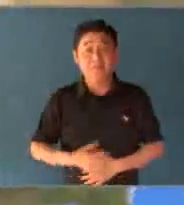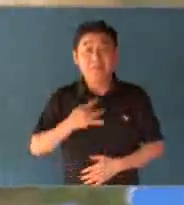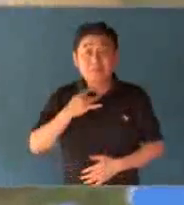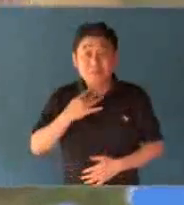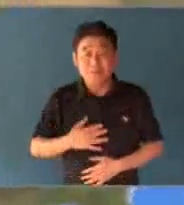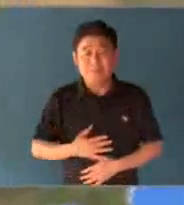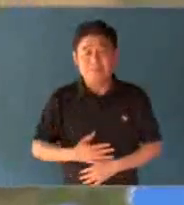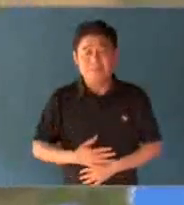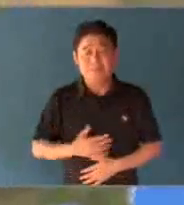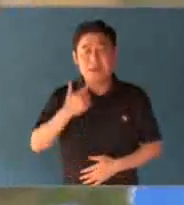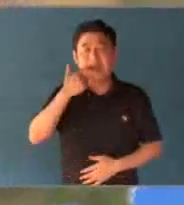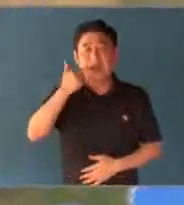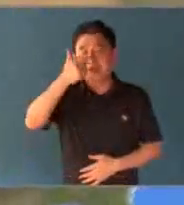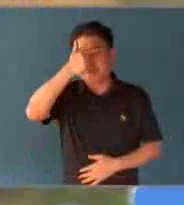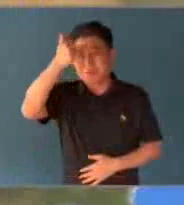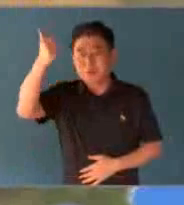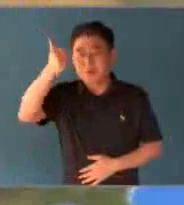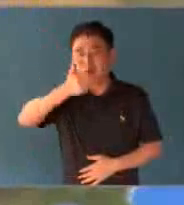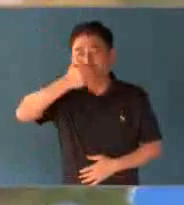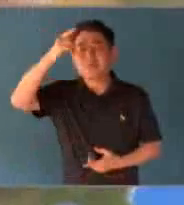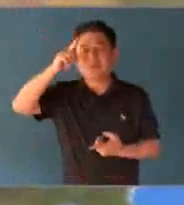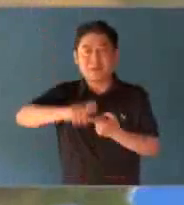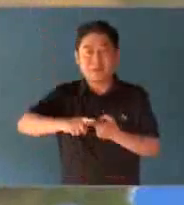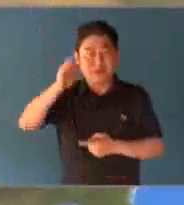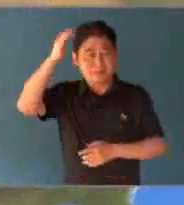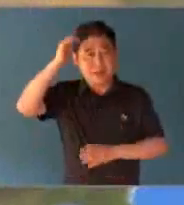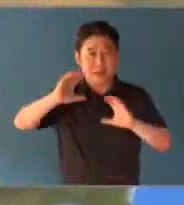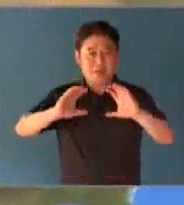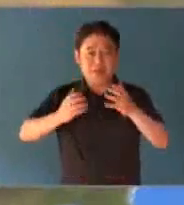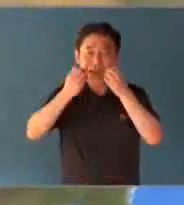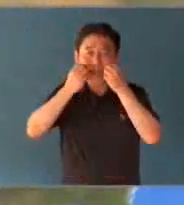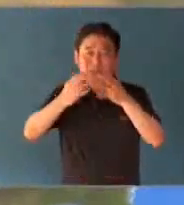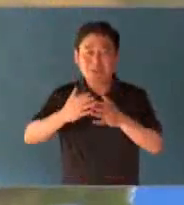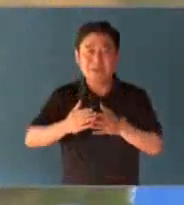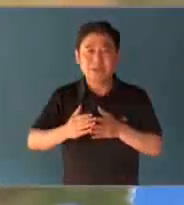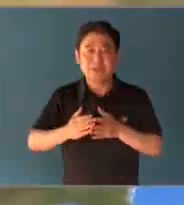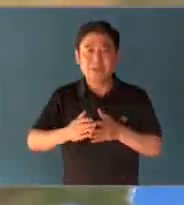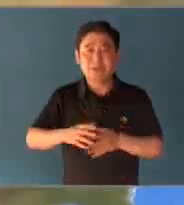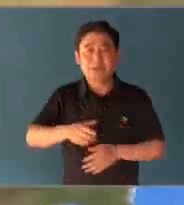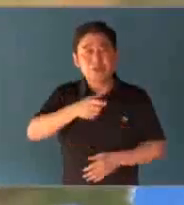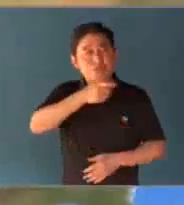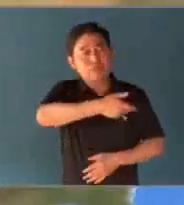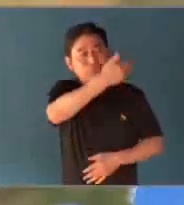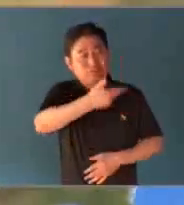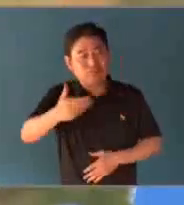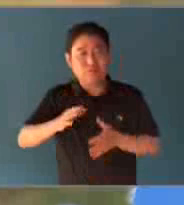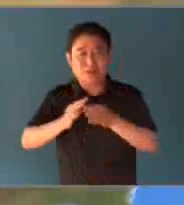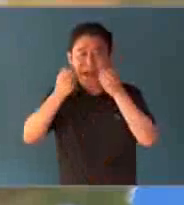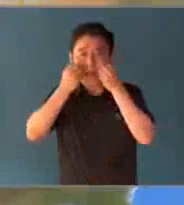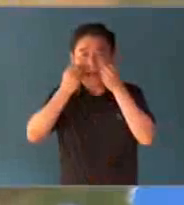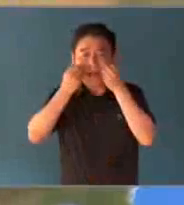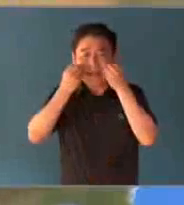다만 아버님이 꿈꾸신 대로 앞으로의 한국에 새로운 첫 물결이 흘러 밝은 새